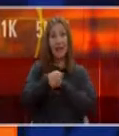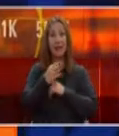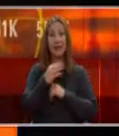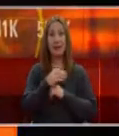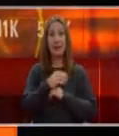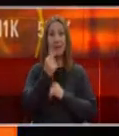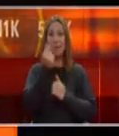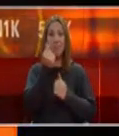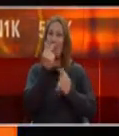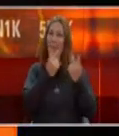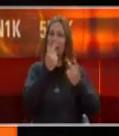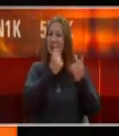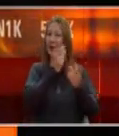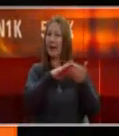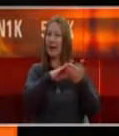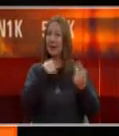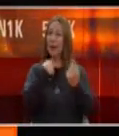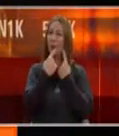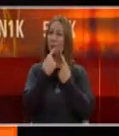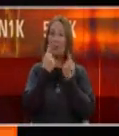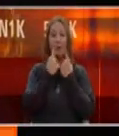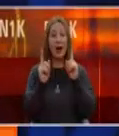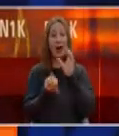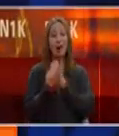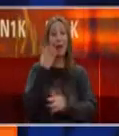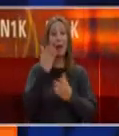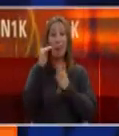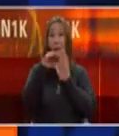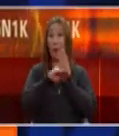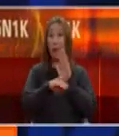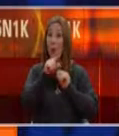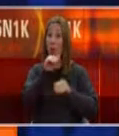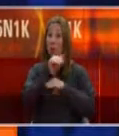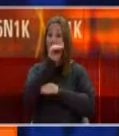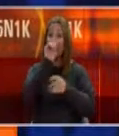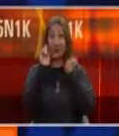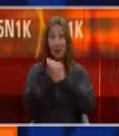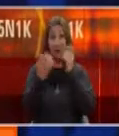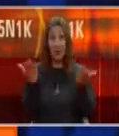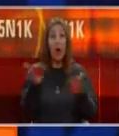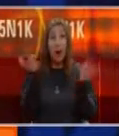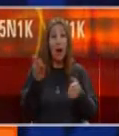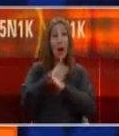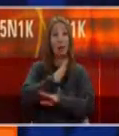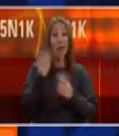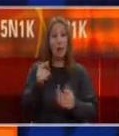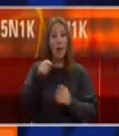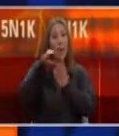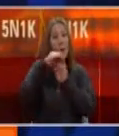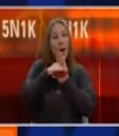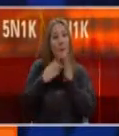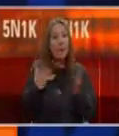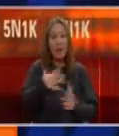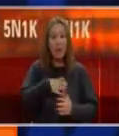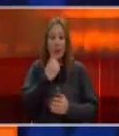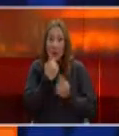kısmıyla görüştüm. Fark Yaratanlar programı onların da hayatını değiştirdi. Aslında herhalde bu programın kendisi